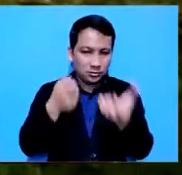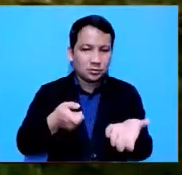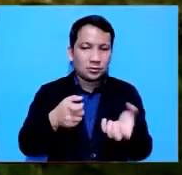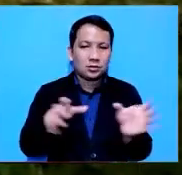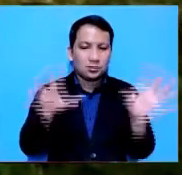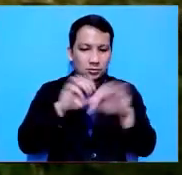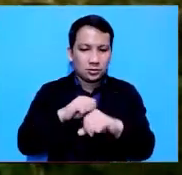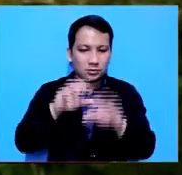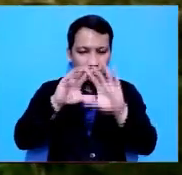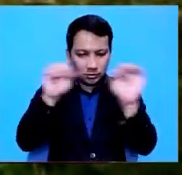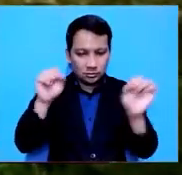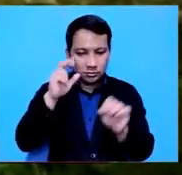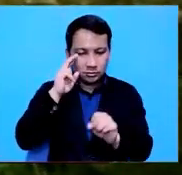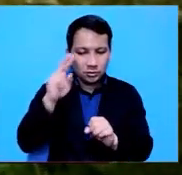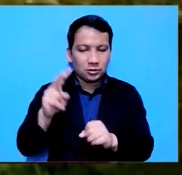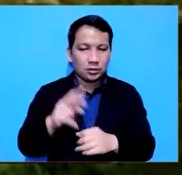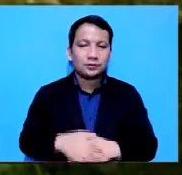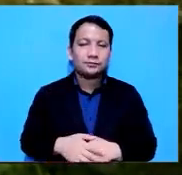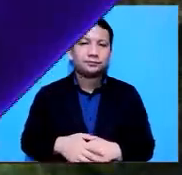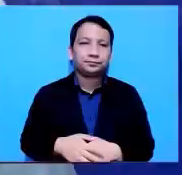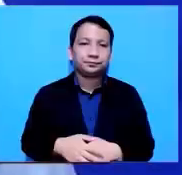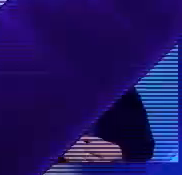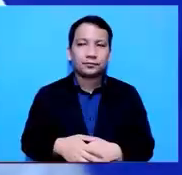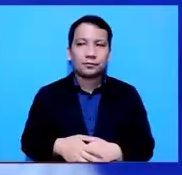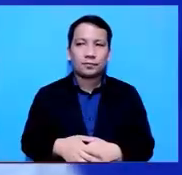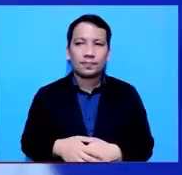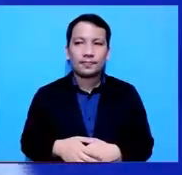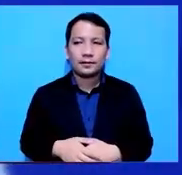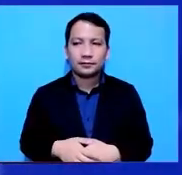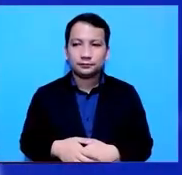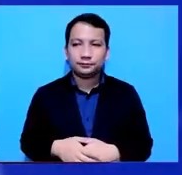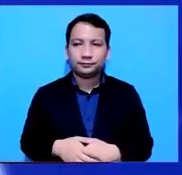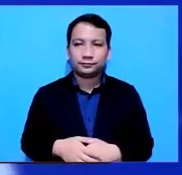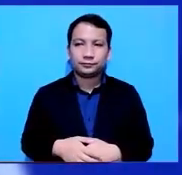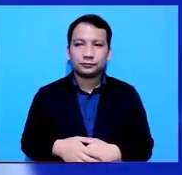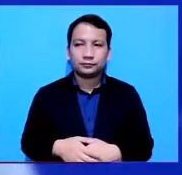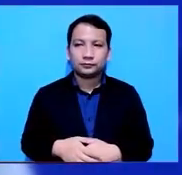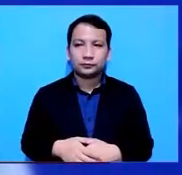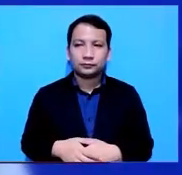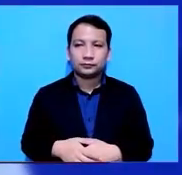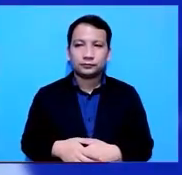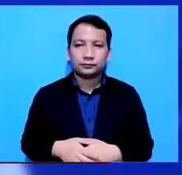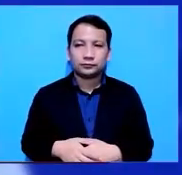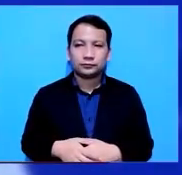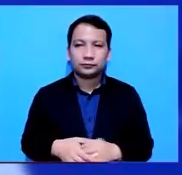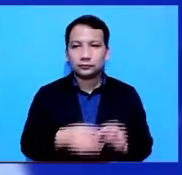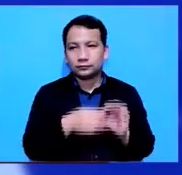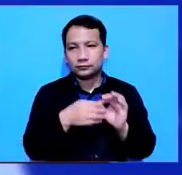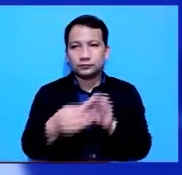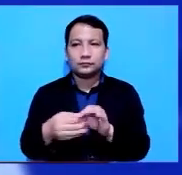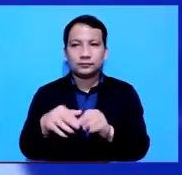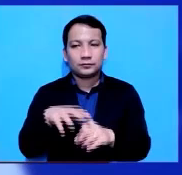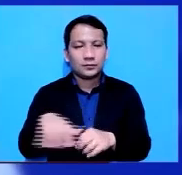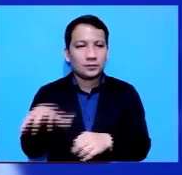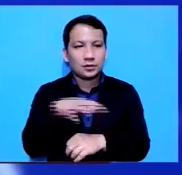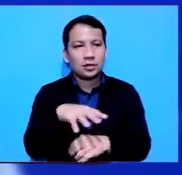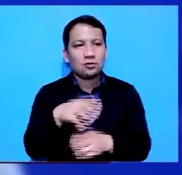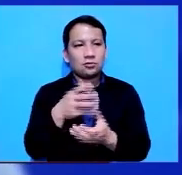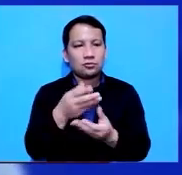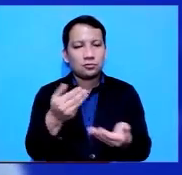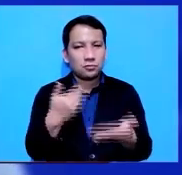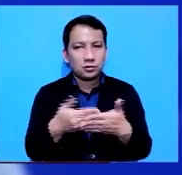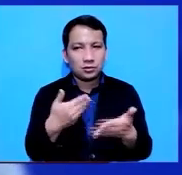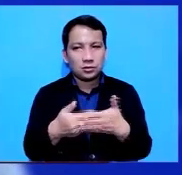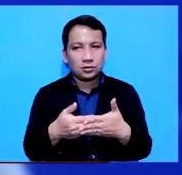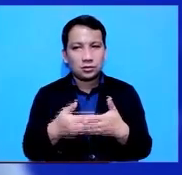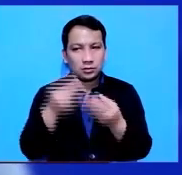termino ni Pangulong Bongbong Marcos. It's in its dying stages now, no? Kasi based on the latest